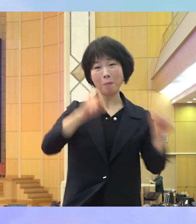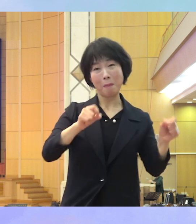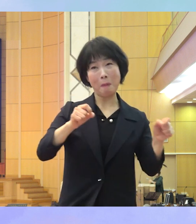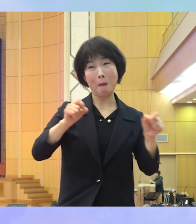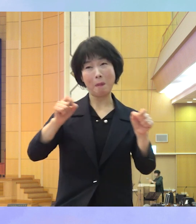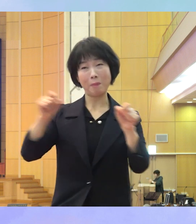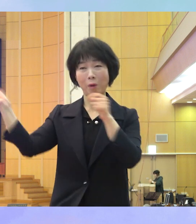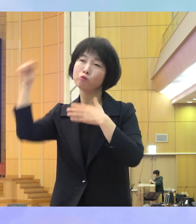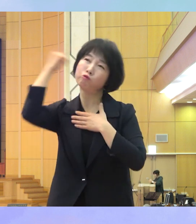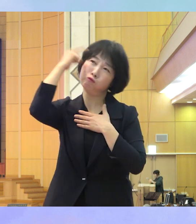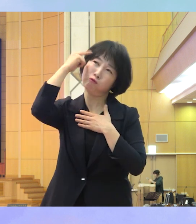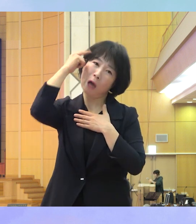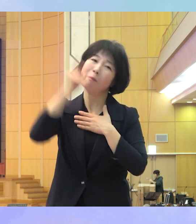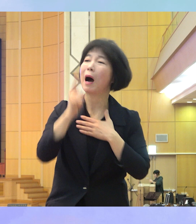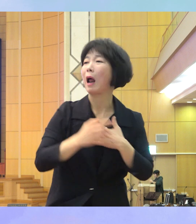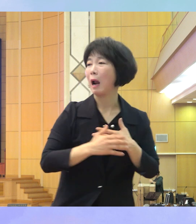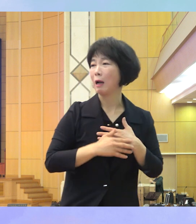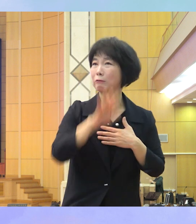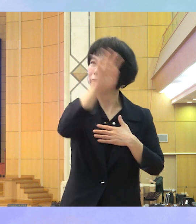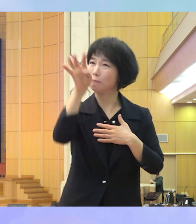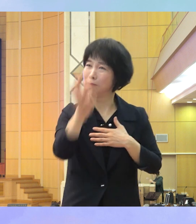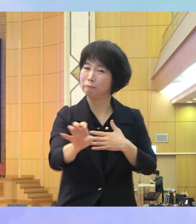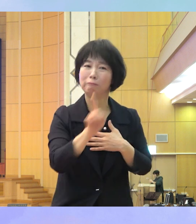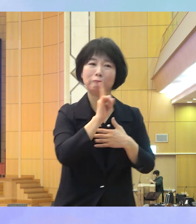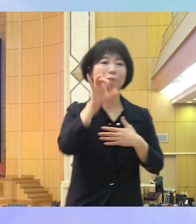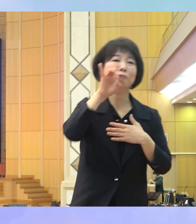왜 이렇게 아직까지도 이렇게 때가 안 와요?